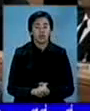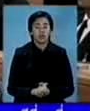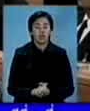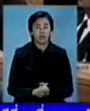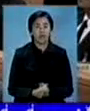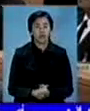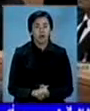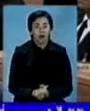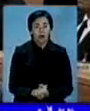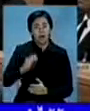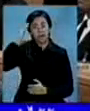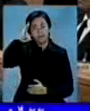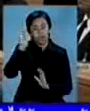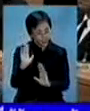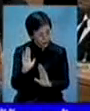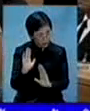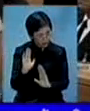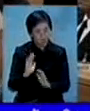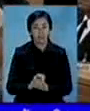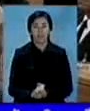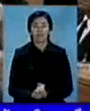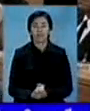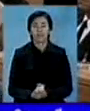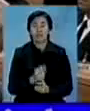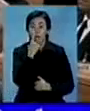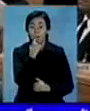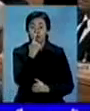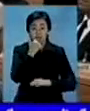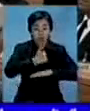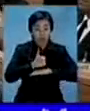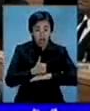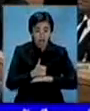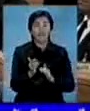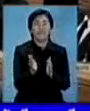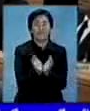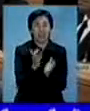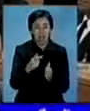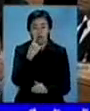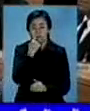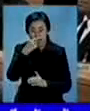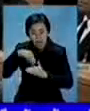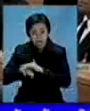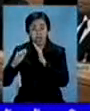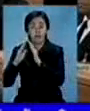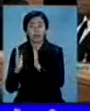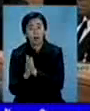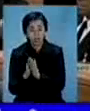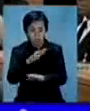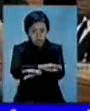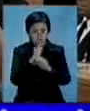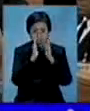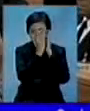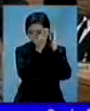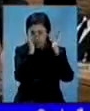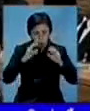หารอ่ะเดี๋ยวก่อนพอเสื้อแดงแกนนำเข้าไปมอบตัวปั๊บเสื้อแดงวิ่งเข้ามาในวัดราชประสงค์นี่โล่งหมดท่านประธ